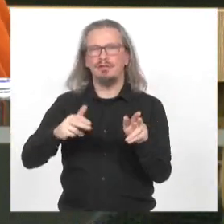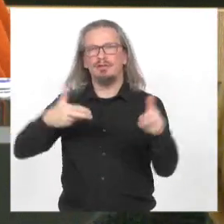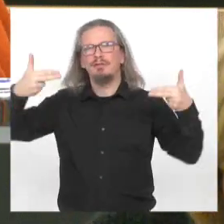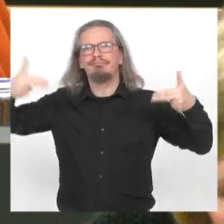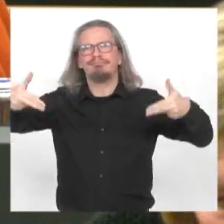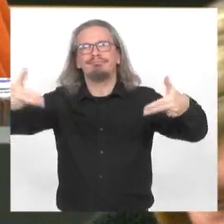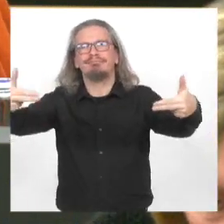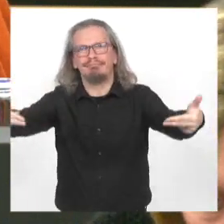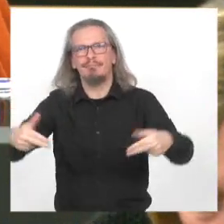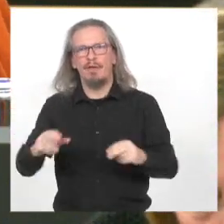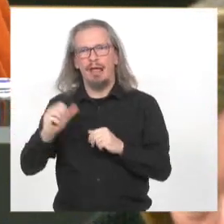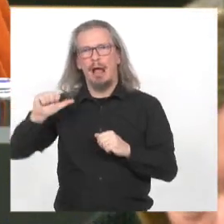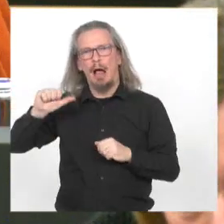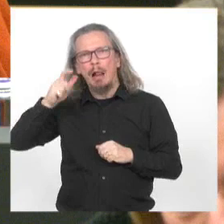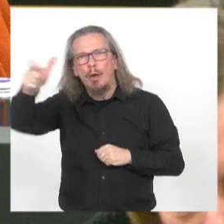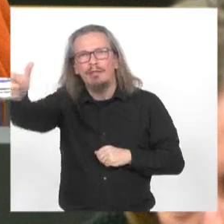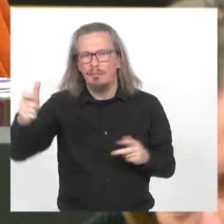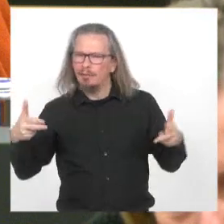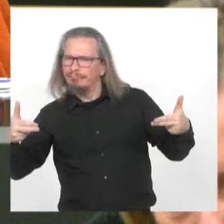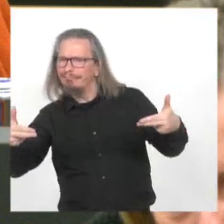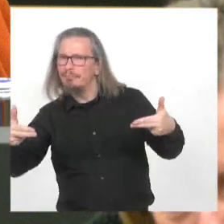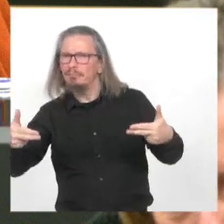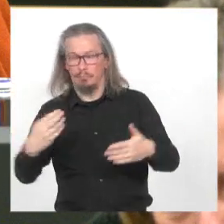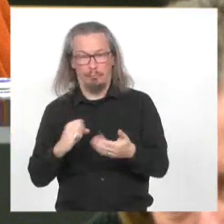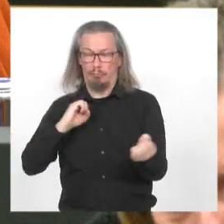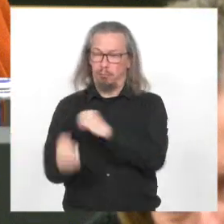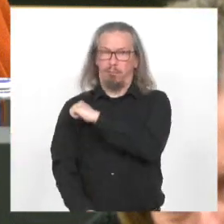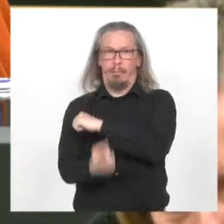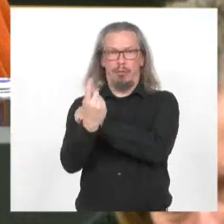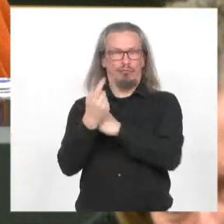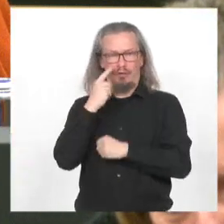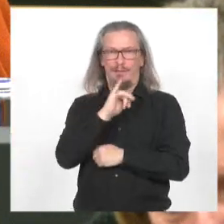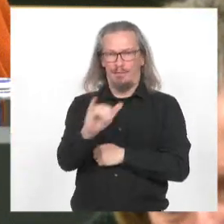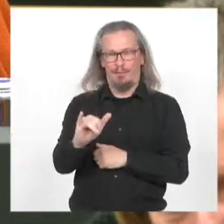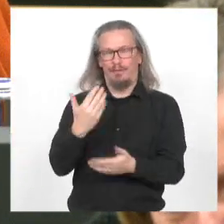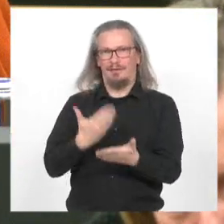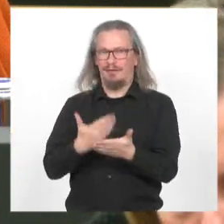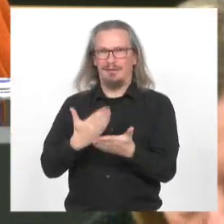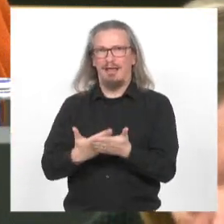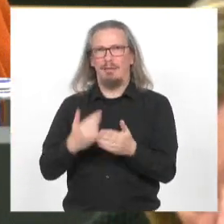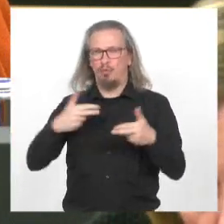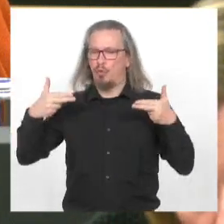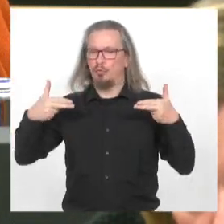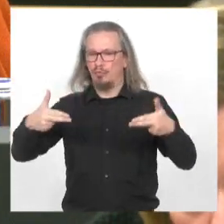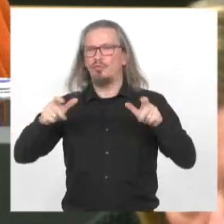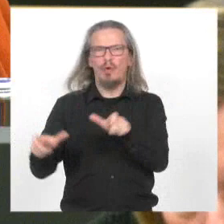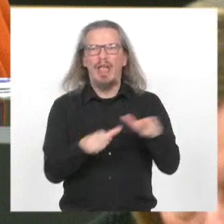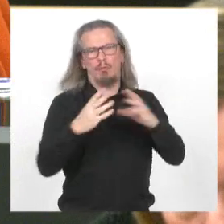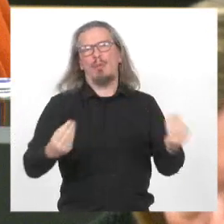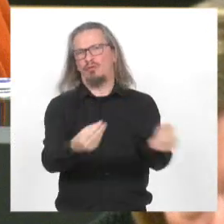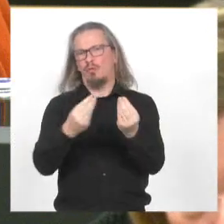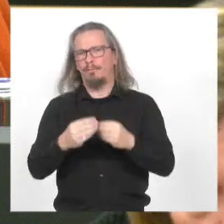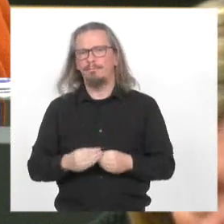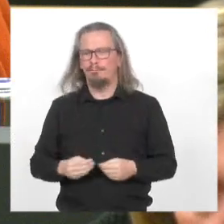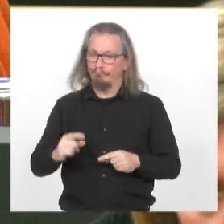vidéosurveillance algorithmique. Il s'agit là d'un changement majeur et sans précédent de nature et d'échelle de la surveillance de la population. Les